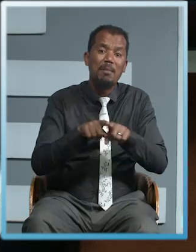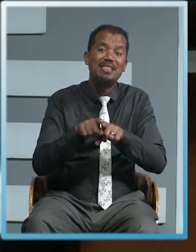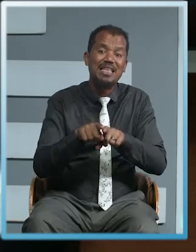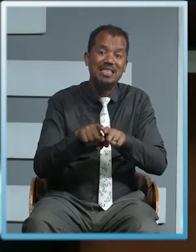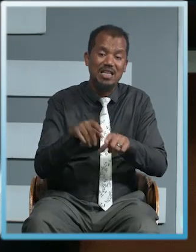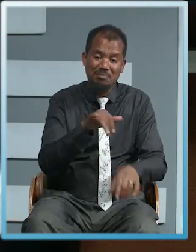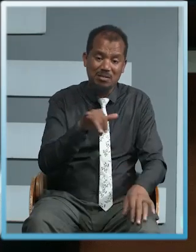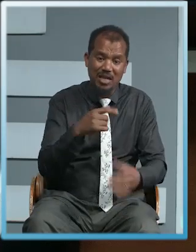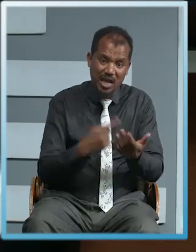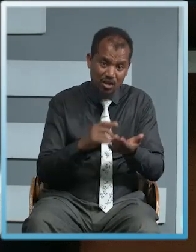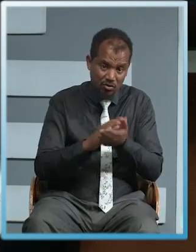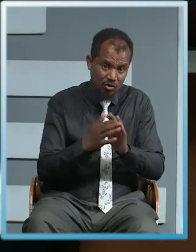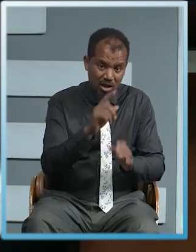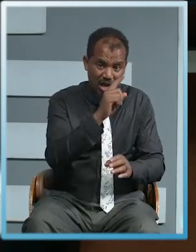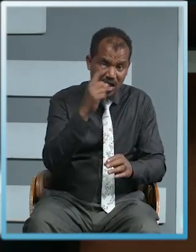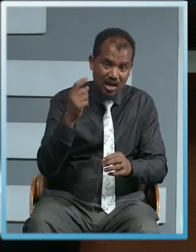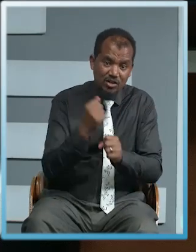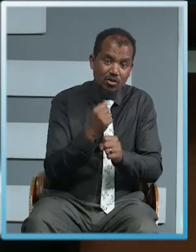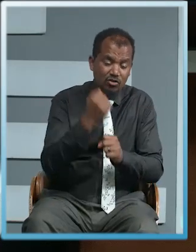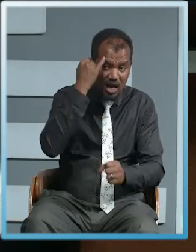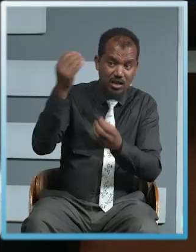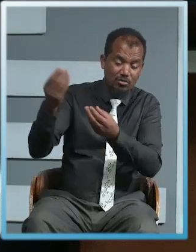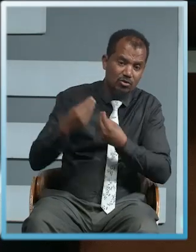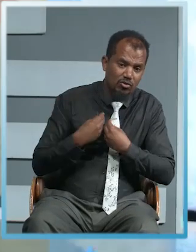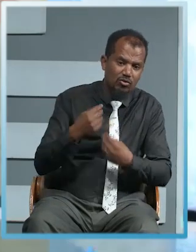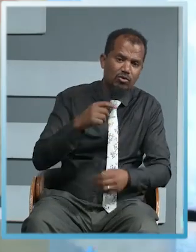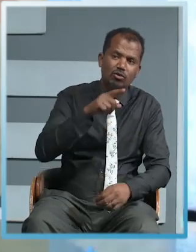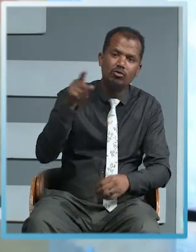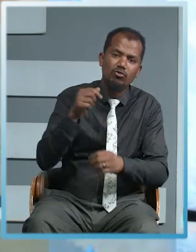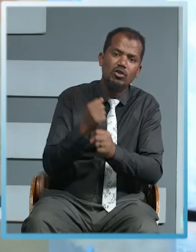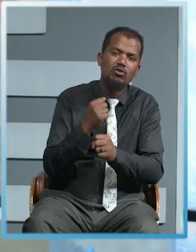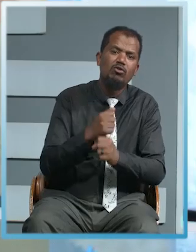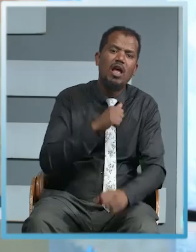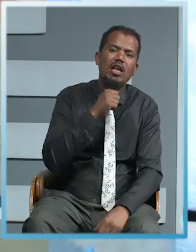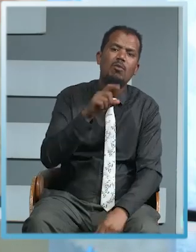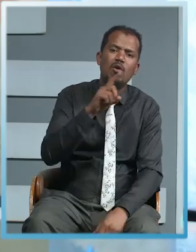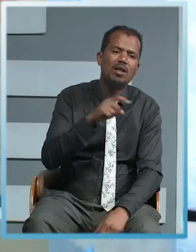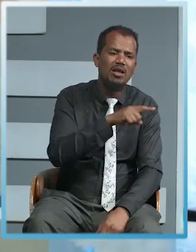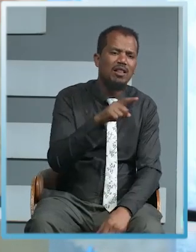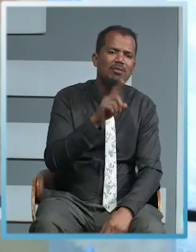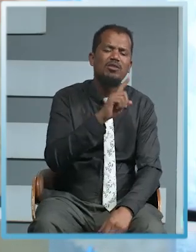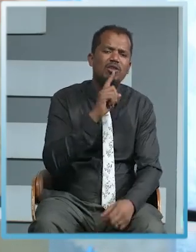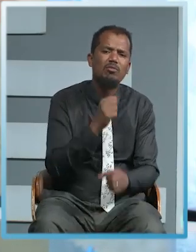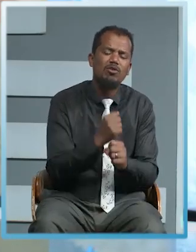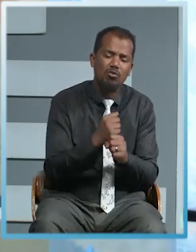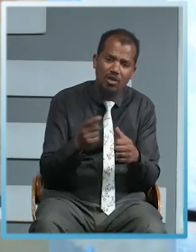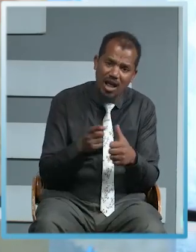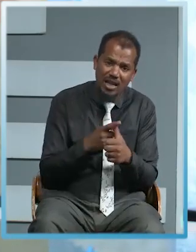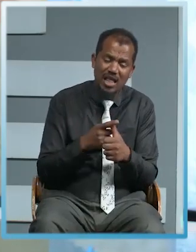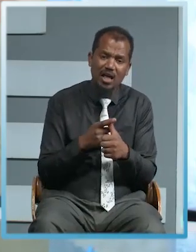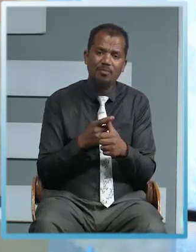ስለሆነ አንዳንድ ሰዎች ለኛም ሐሳብ ሲሰጡን እነሱ እየሰሩት አይደሉም ወይ ምንድናችሁ እናንተ እዚህ ተምታረጉት?